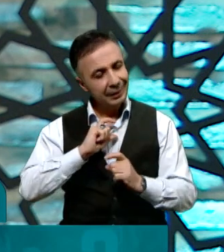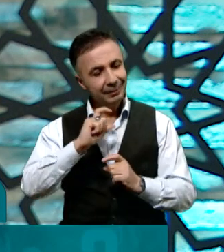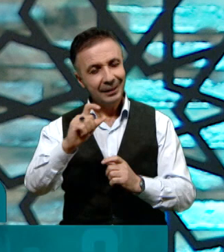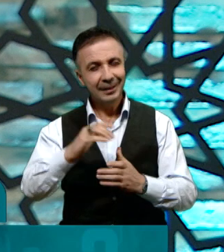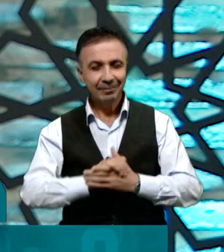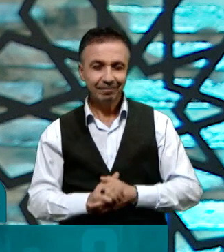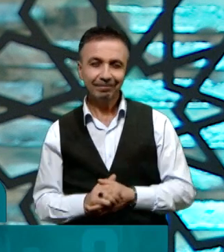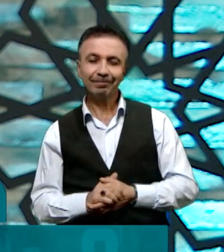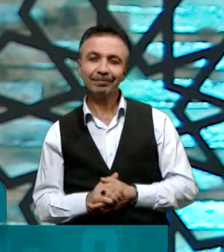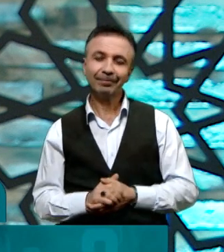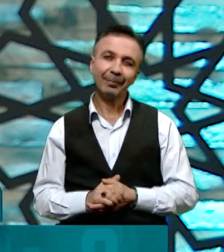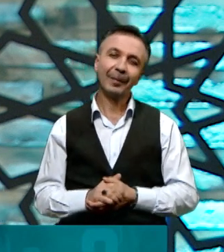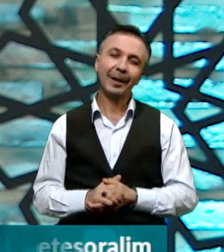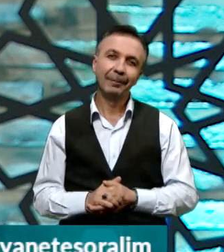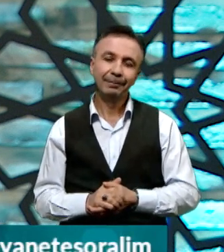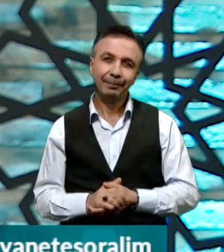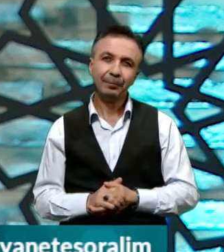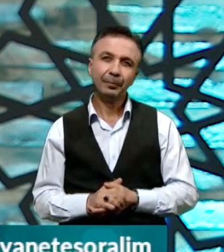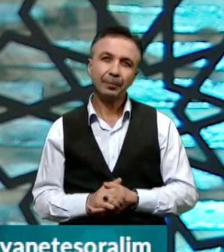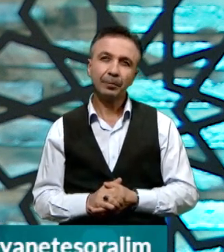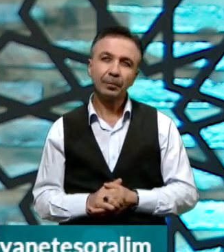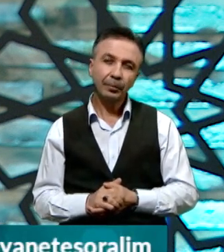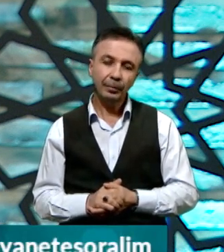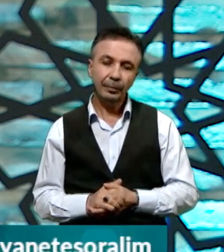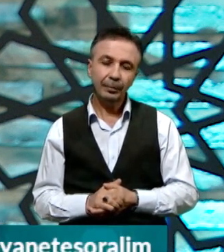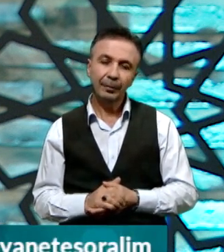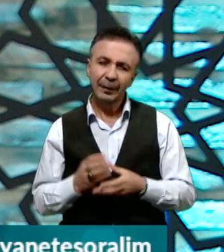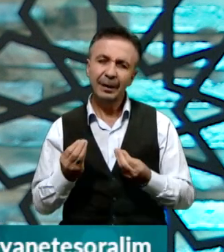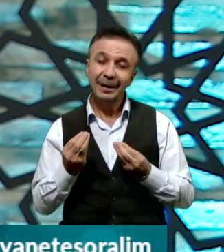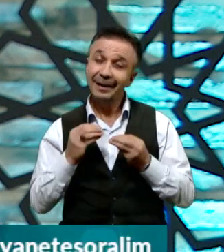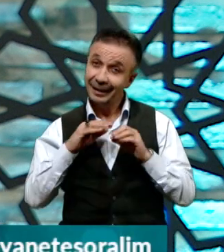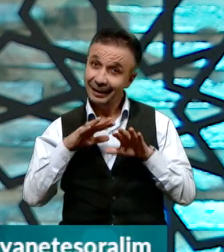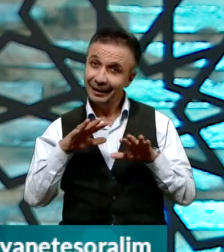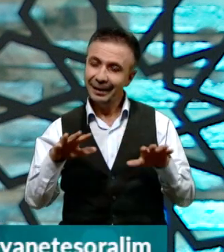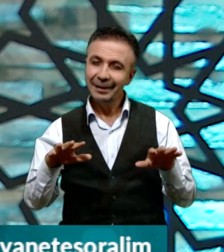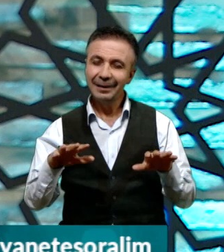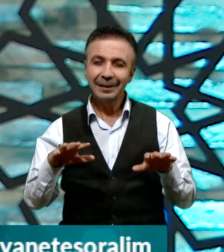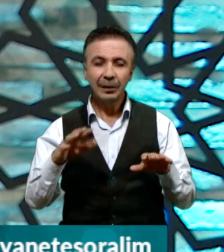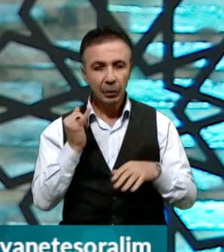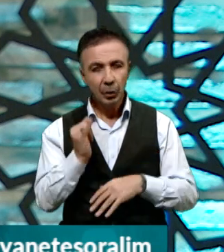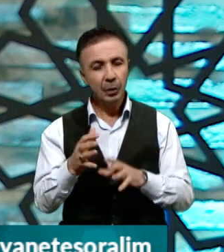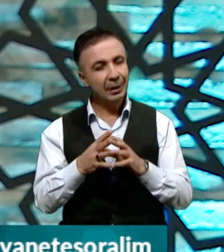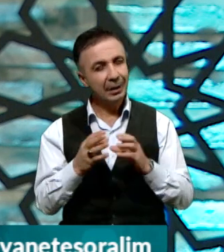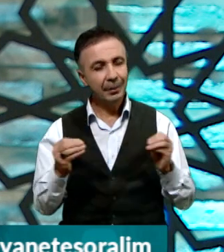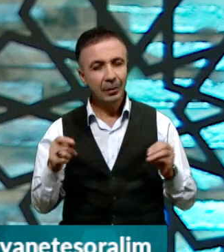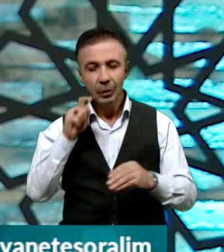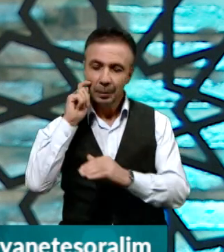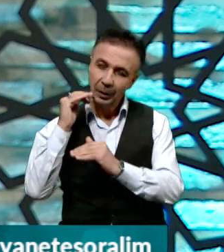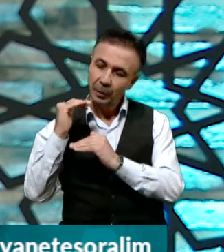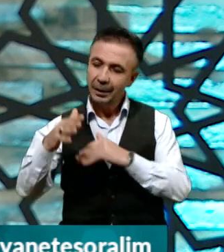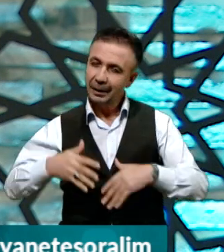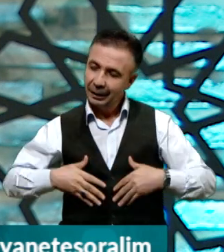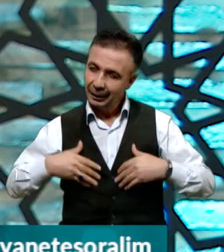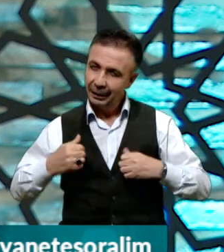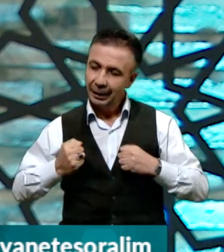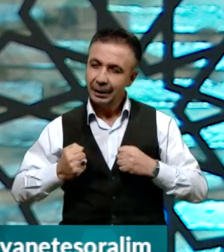bendeniz bekliyorum. Kıymetli hocama aktarmaya çalışacağım. Hayırlar fetholsun, şerler defolsun. Ümmeti Muhammed sağlık, sıhhat,